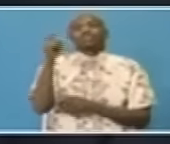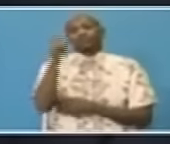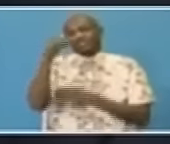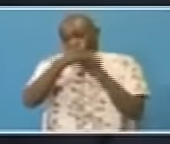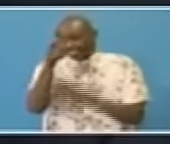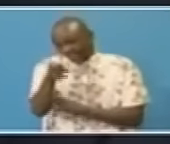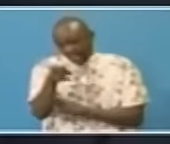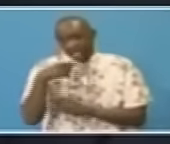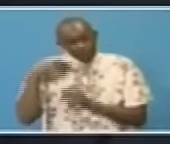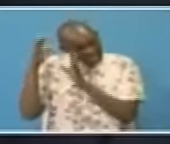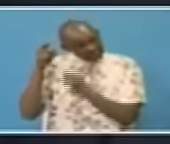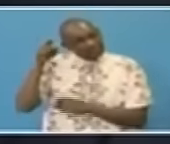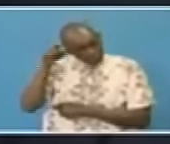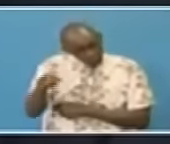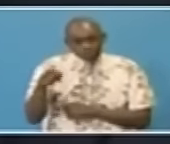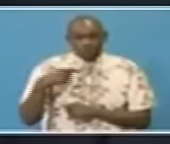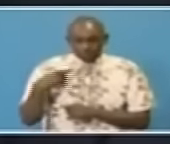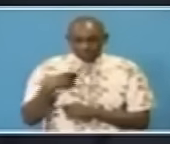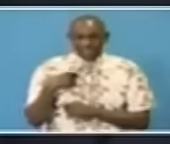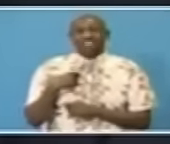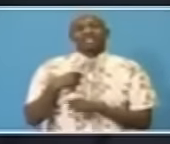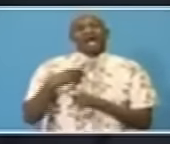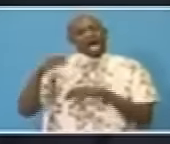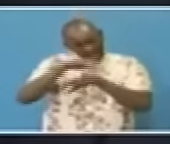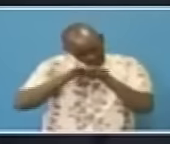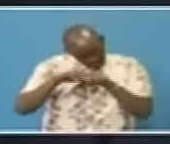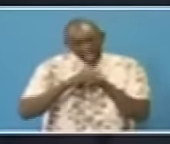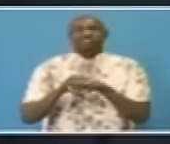We expect you to be crowned the African champions at the end of the event.